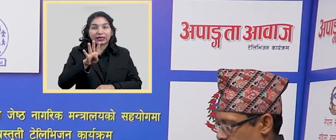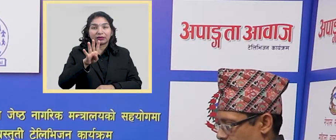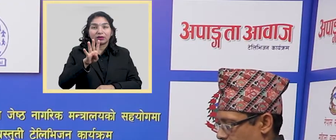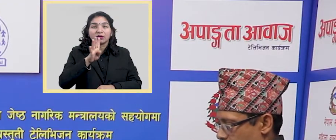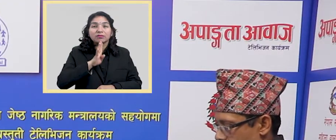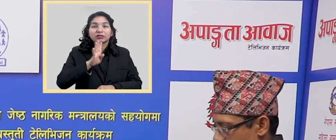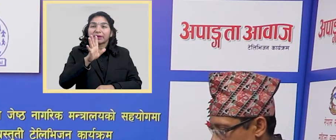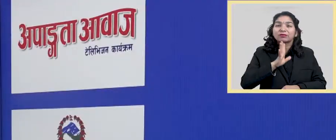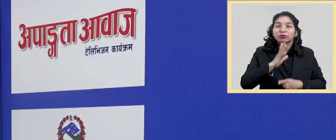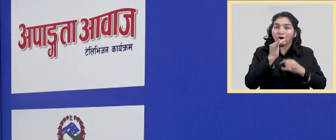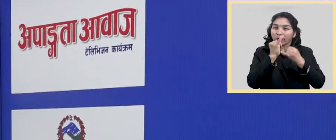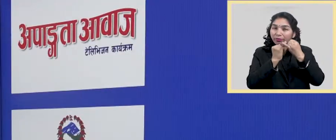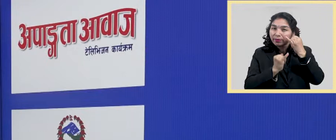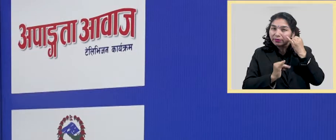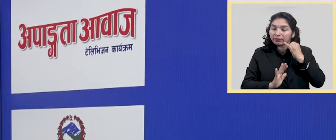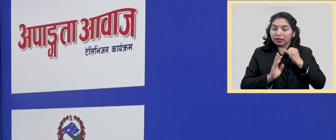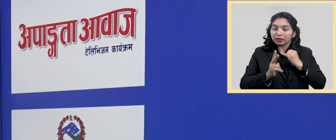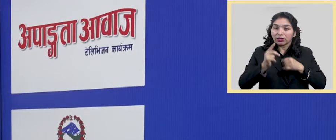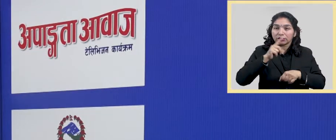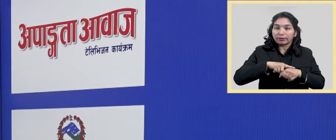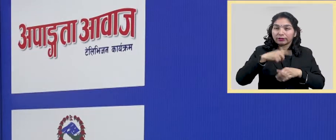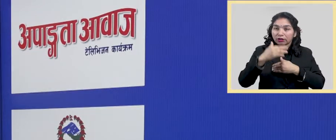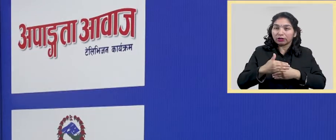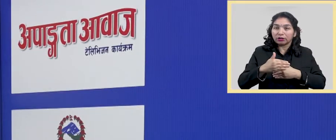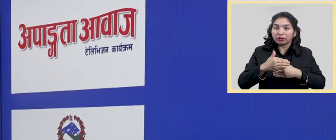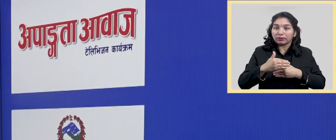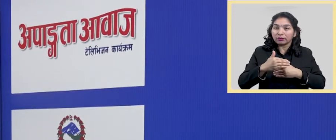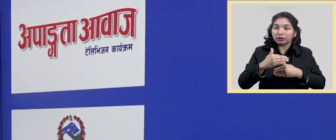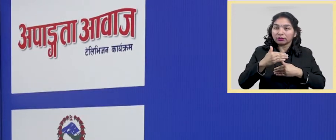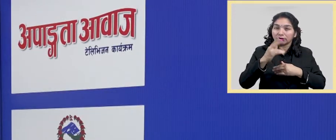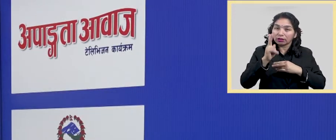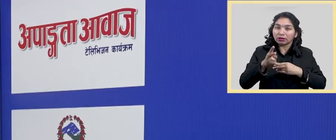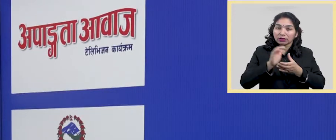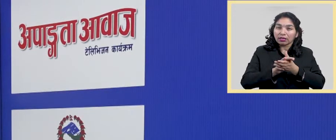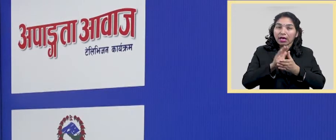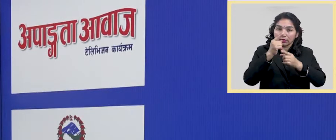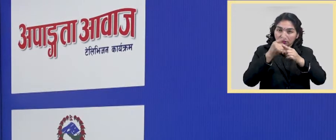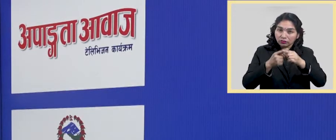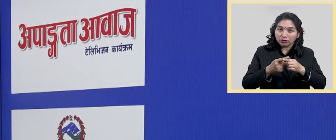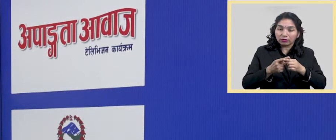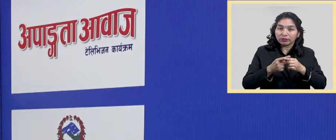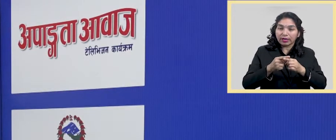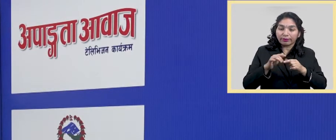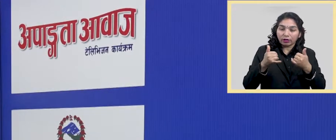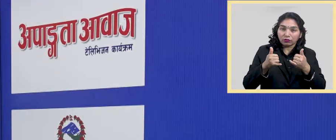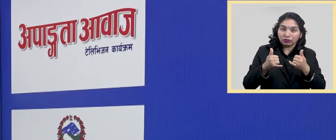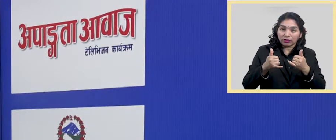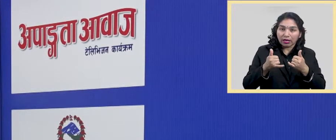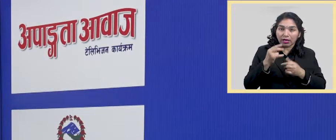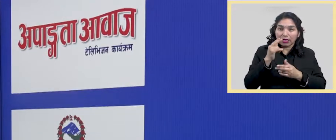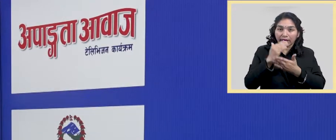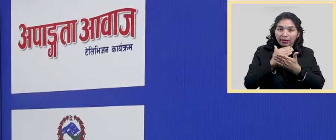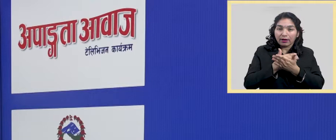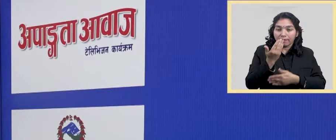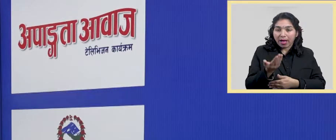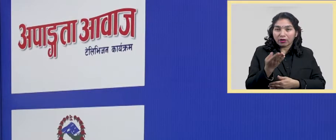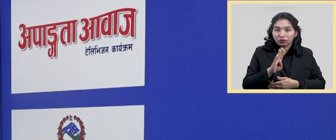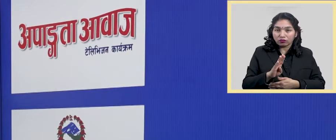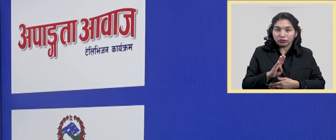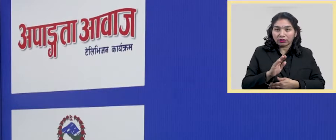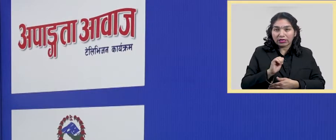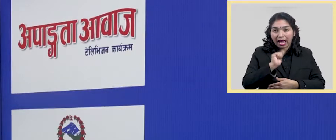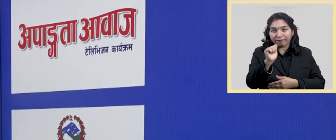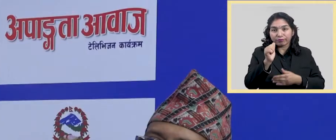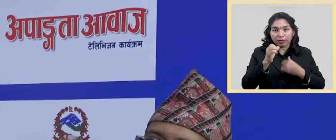अन्तिम कार्यकाल छ हाम्रो, यो अवधिमा जति साथीहरू आउनु भएको छ हामीहरूसँग जोडिनलाई, उहाँहरूले कहिले खेलकुदका कार्यक्रमहरू माग्नुहुन्छ,